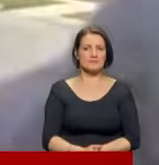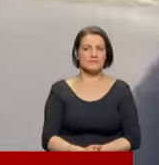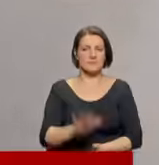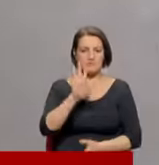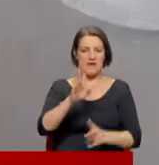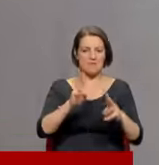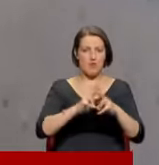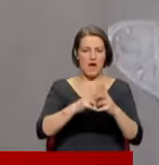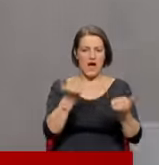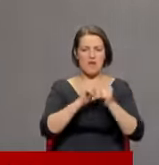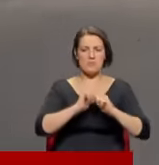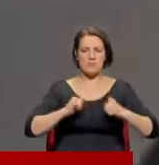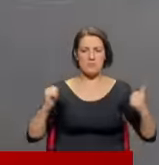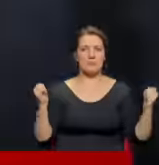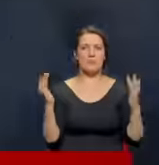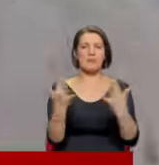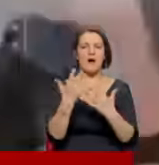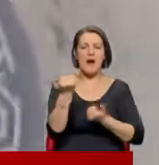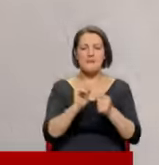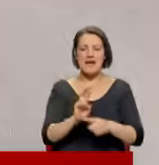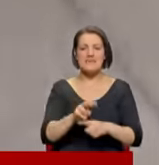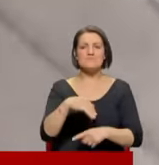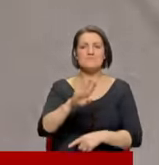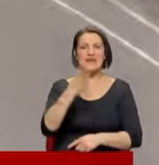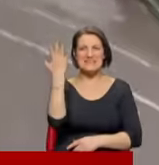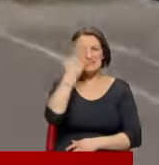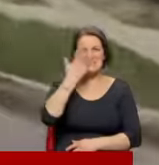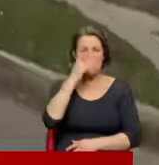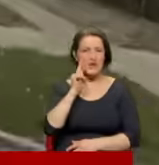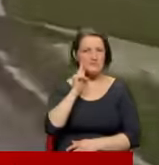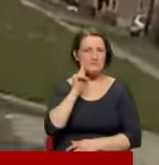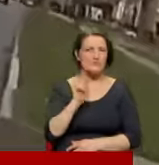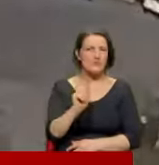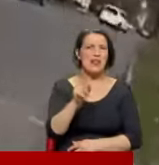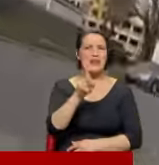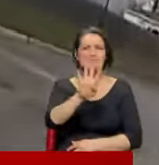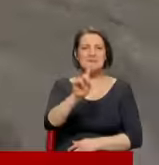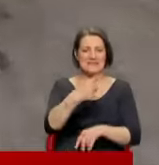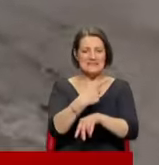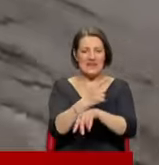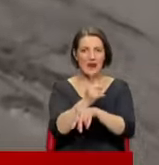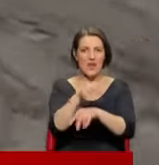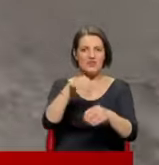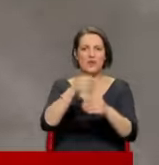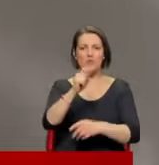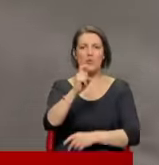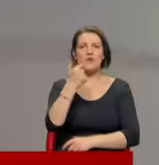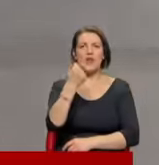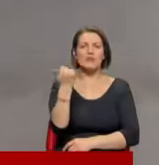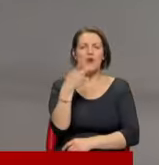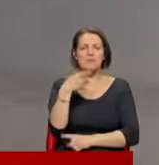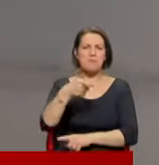Beş polis aracın etrafını sardığı araçtan inmeyen siyahi şüpheliyi 41 saniyede 96 el ateş ederek